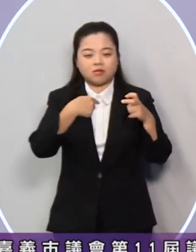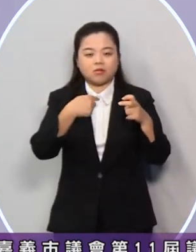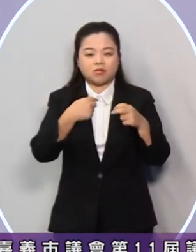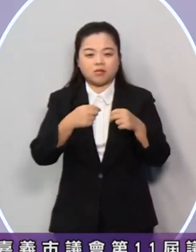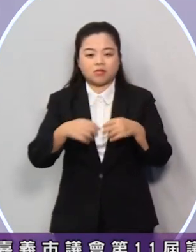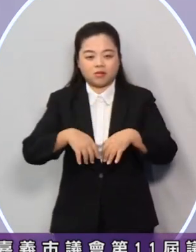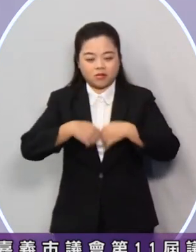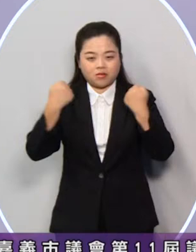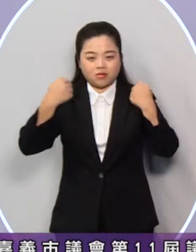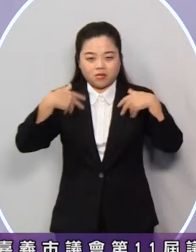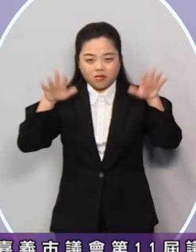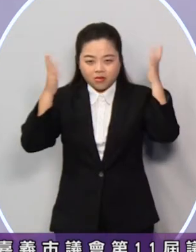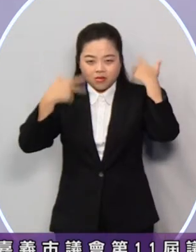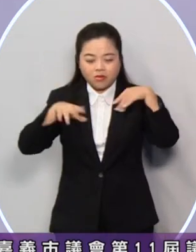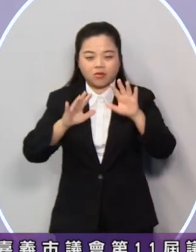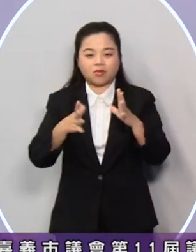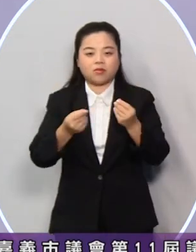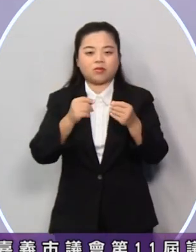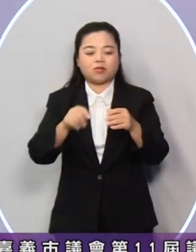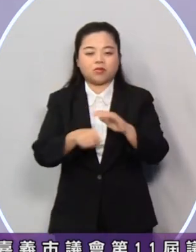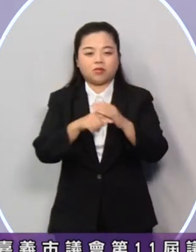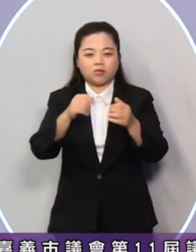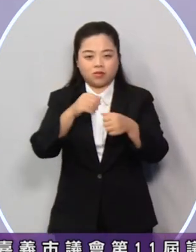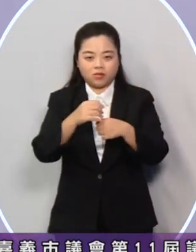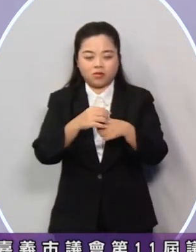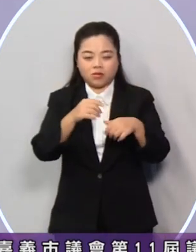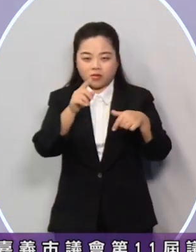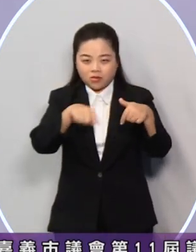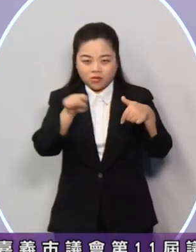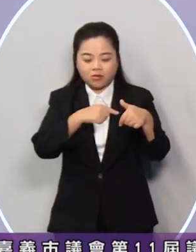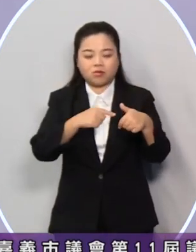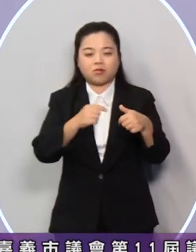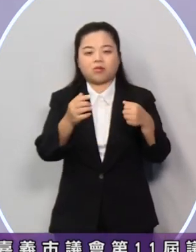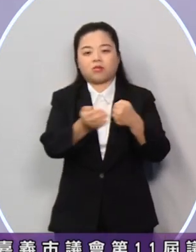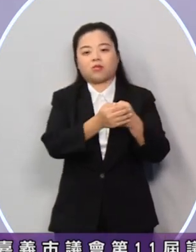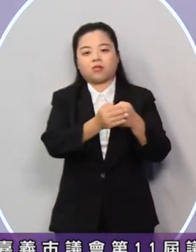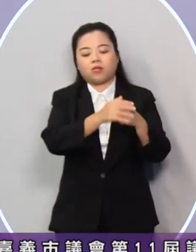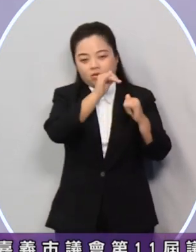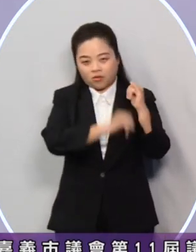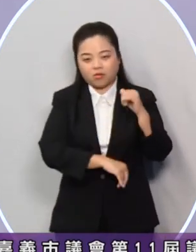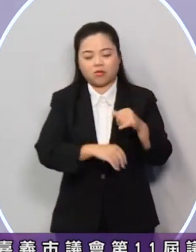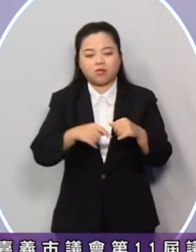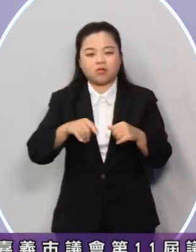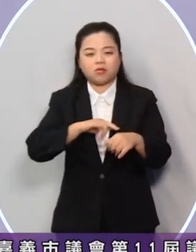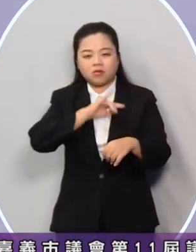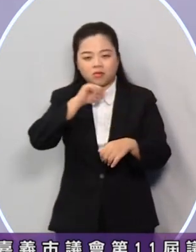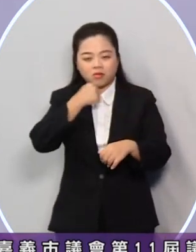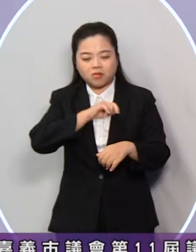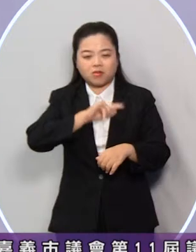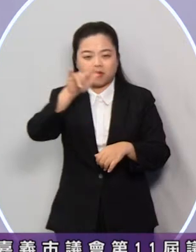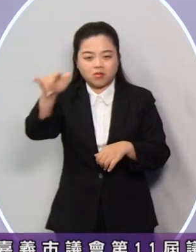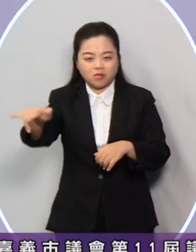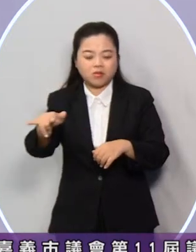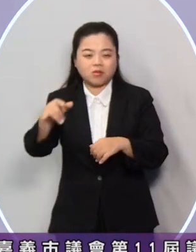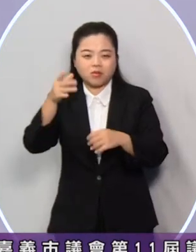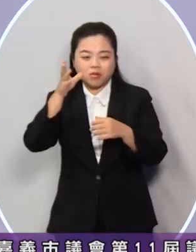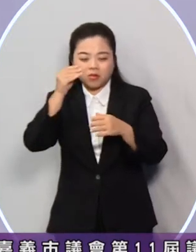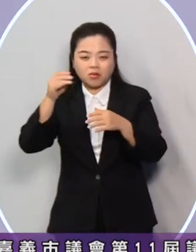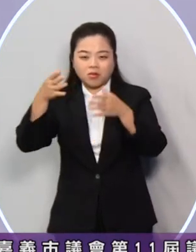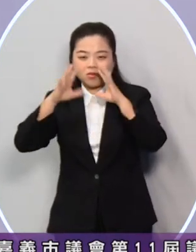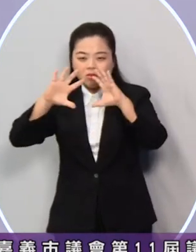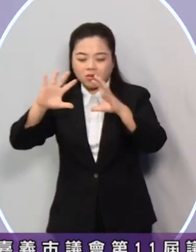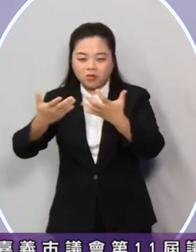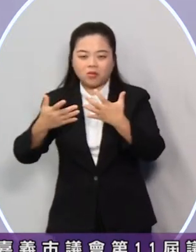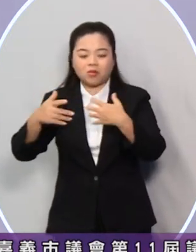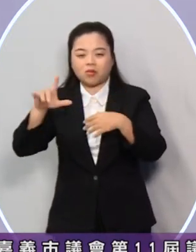化，并且列为传统的保护文化。台湾人很喜欢去泰国看人妖秀，去 Las Vegas 看脱衣舞娘，